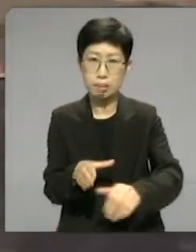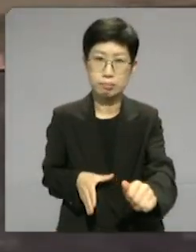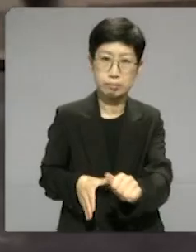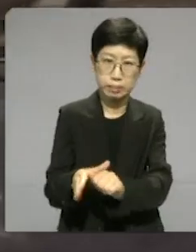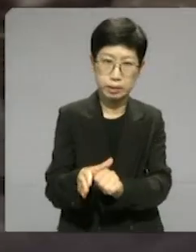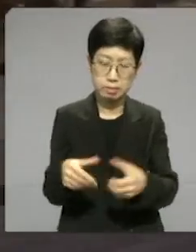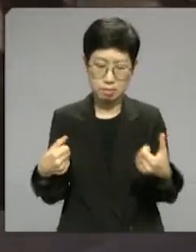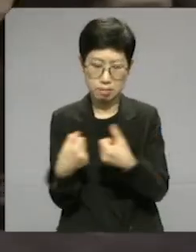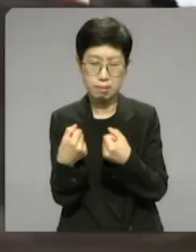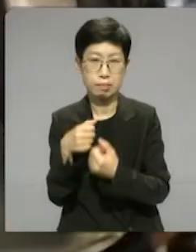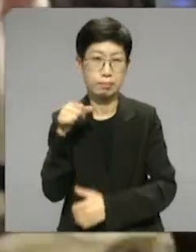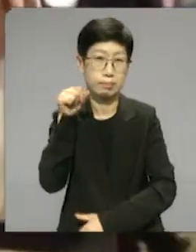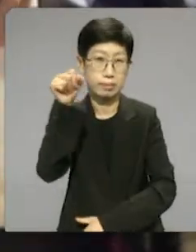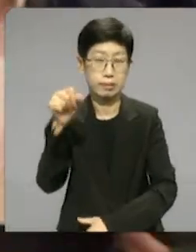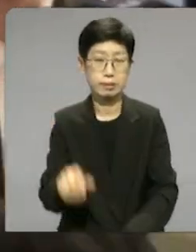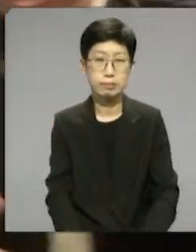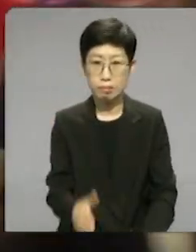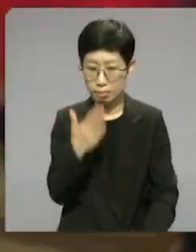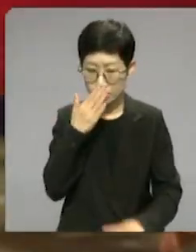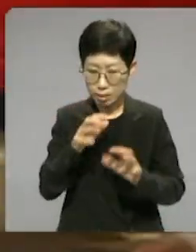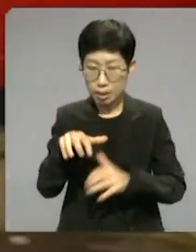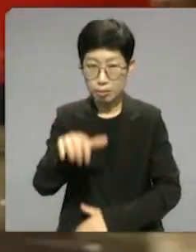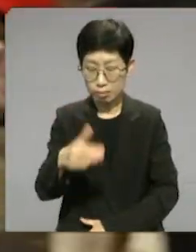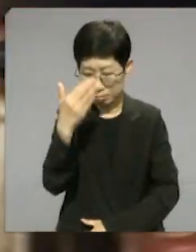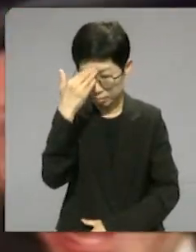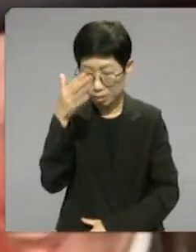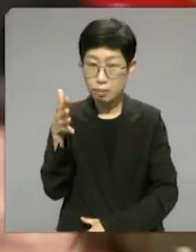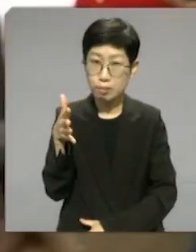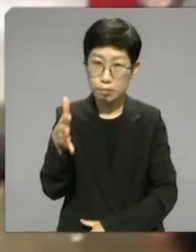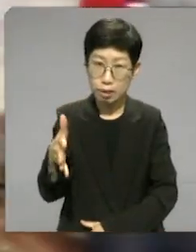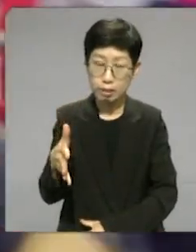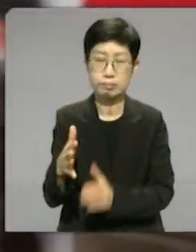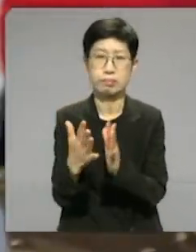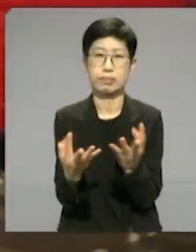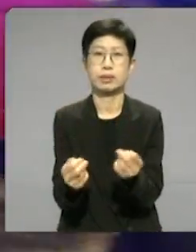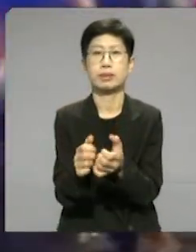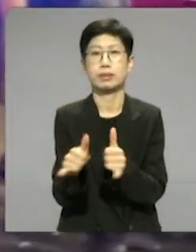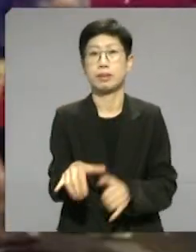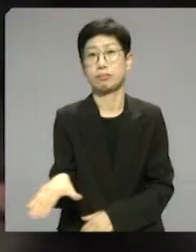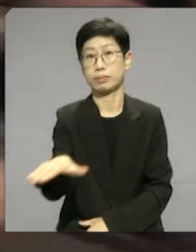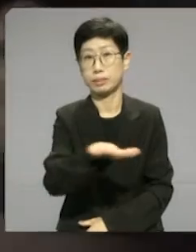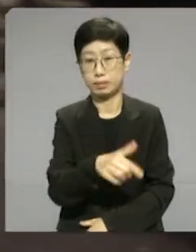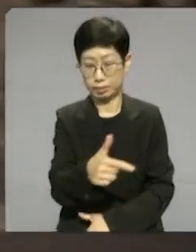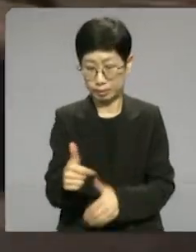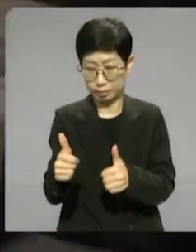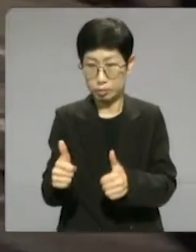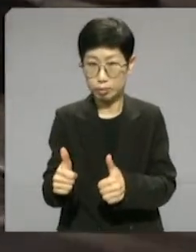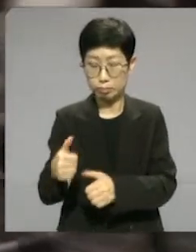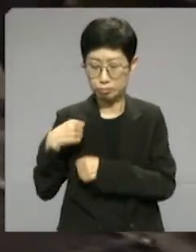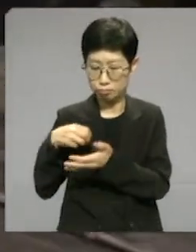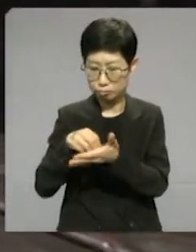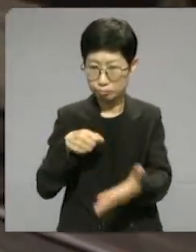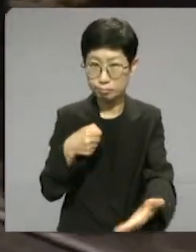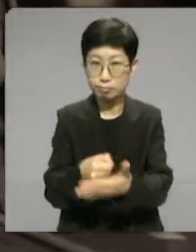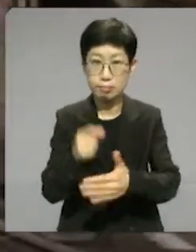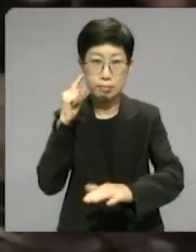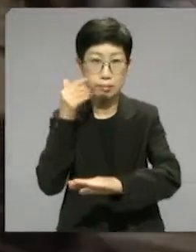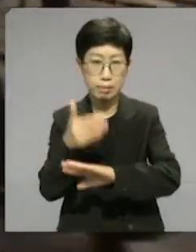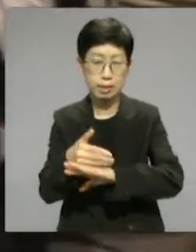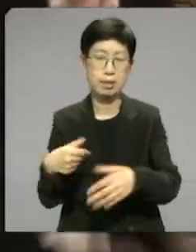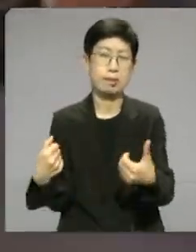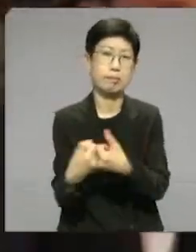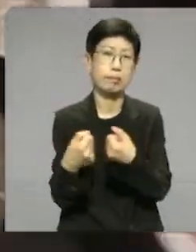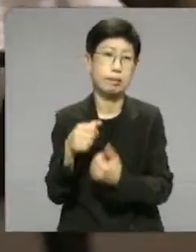변했습니다. 이스라엘에서 초정통파 유대교도 수만 명이 전날 대법원의 징집 판결에 반발하는 폭력